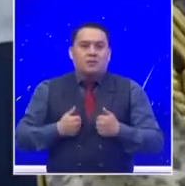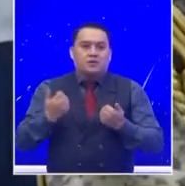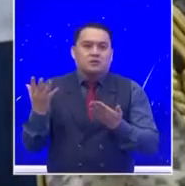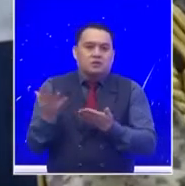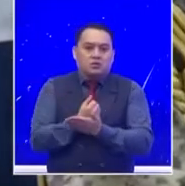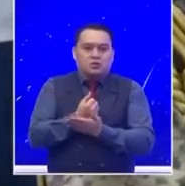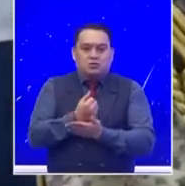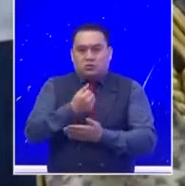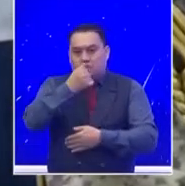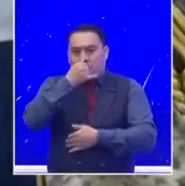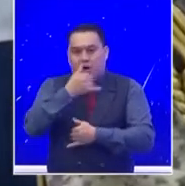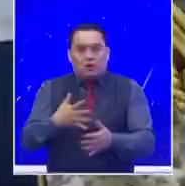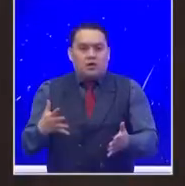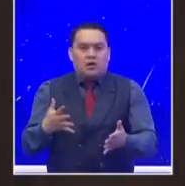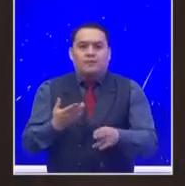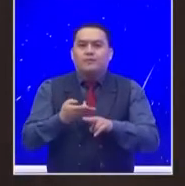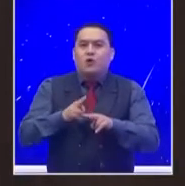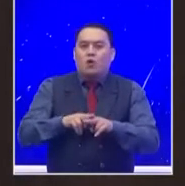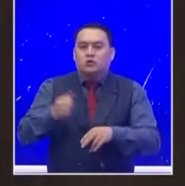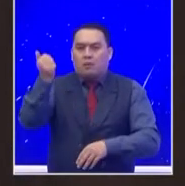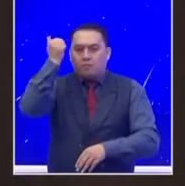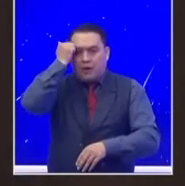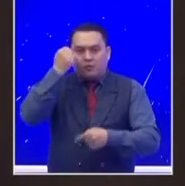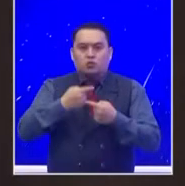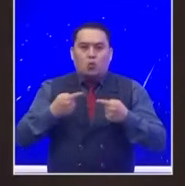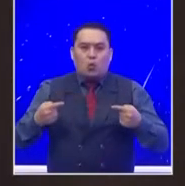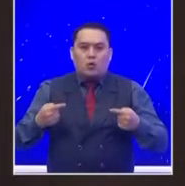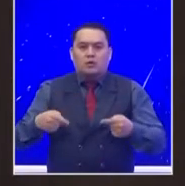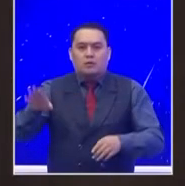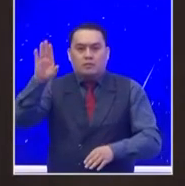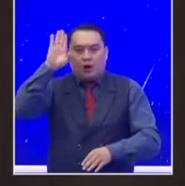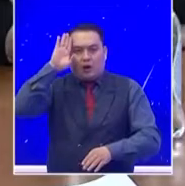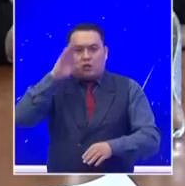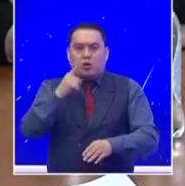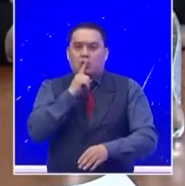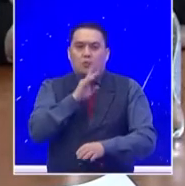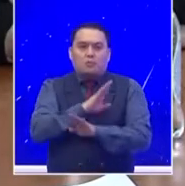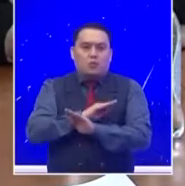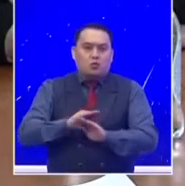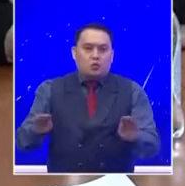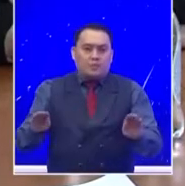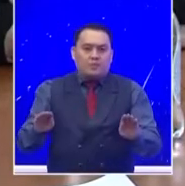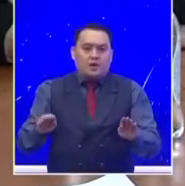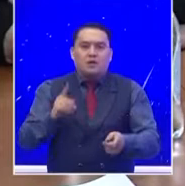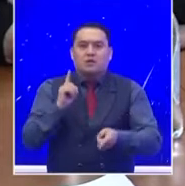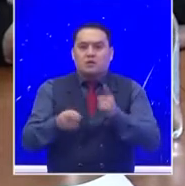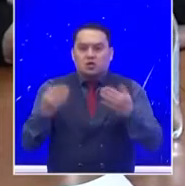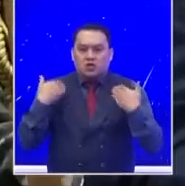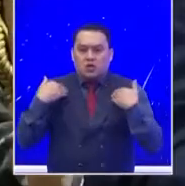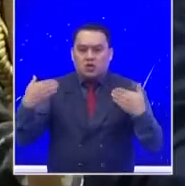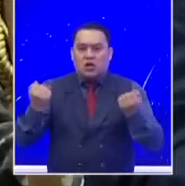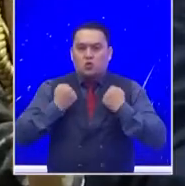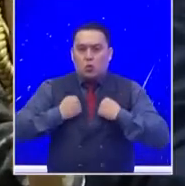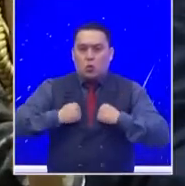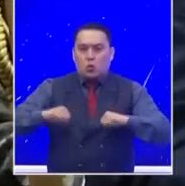солдата не увенчались успехом. Память бойца, а также других павших в бою ребят почтили минутой молчания. Они настоящий герой,